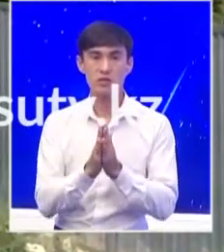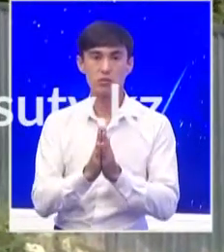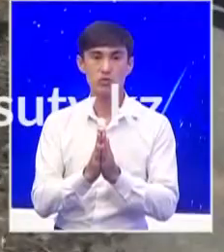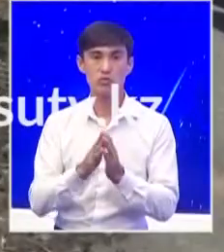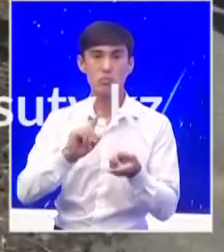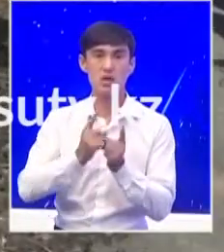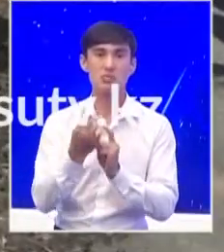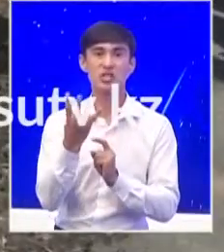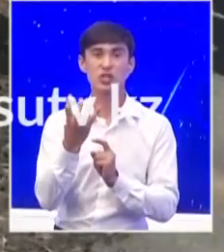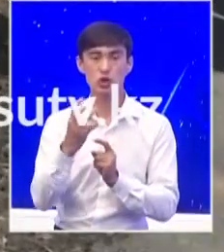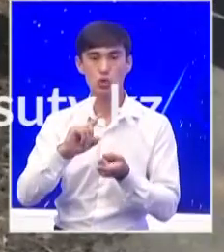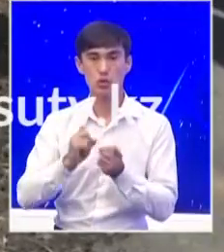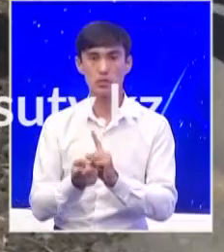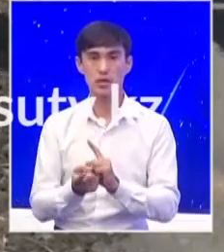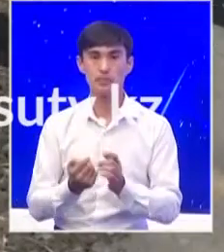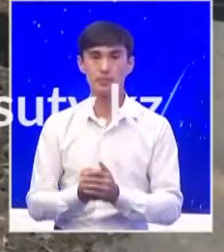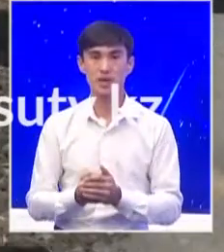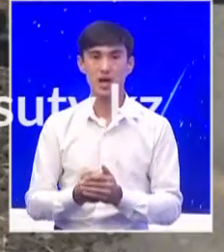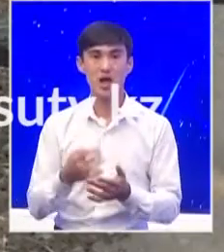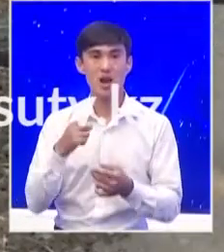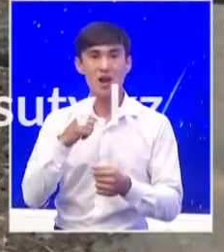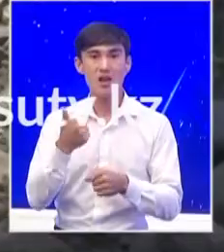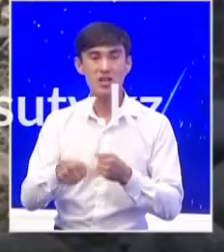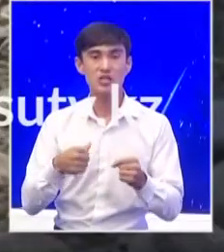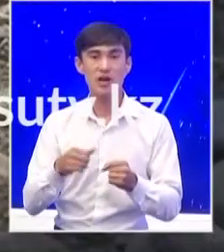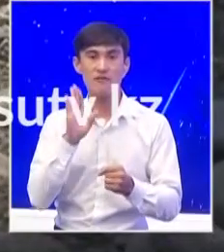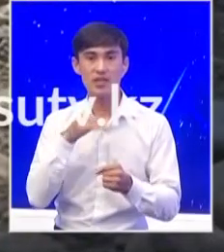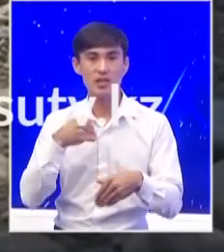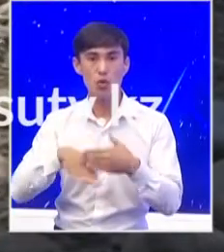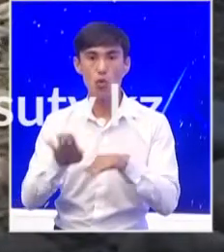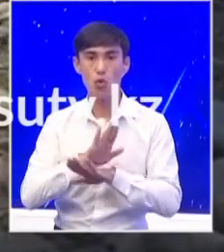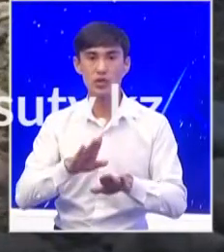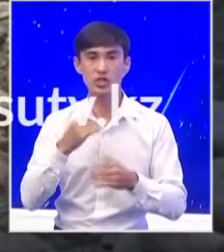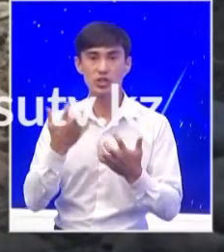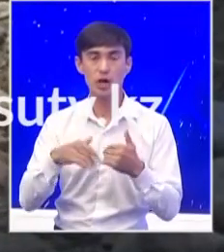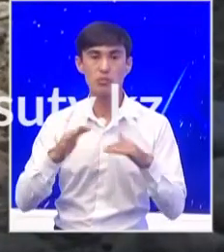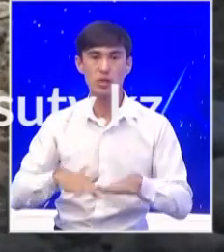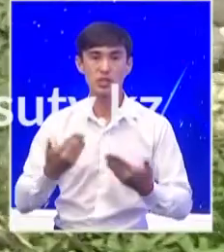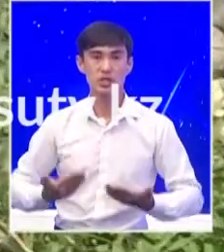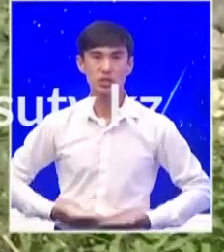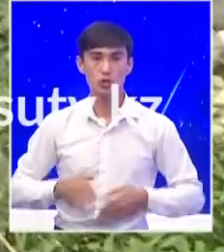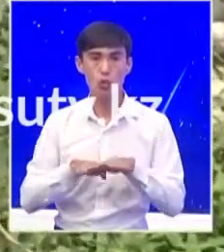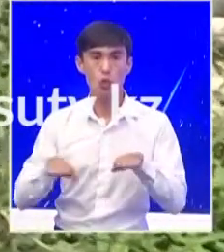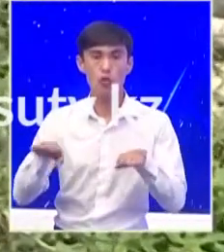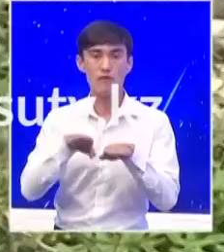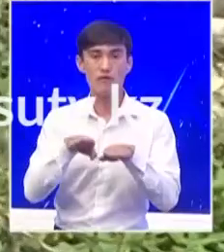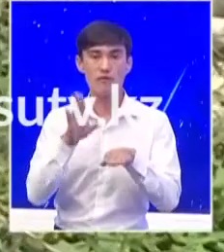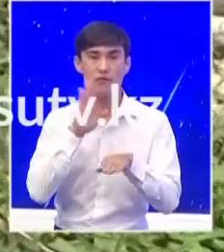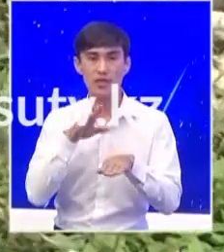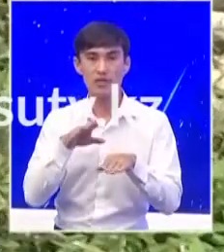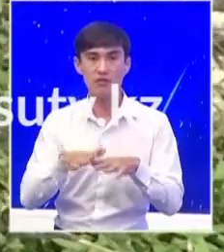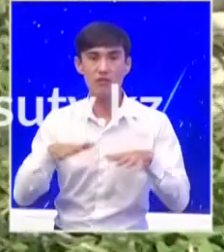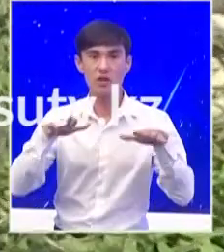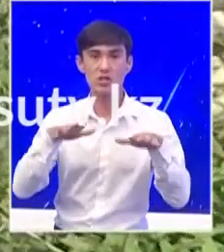4 сотки. Лишняя вода не уходит и по причине переноса моста, считают местные жители. Уровень водоотвода получился